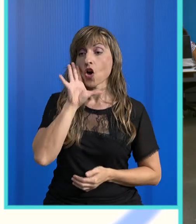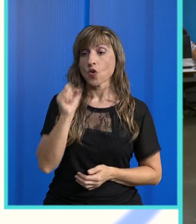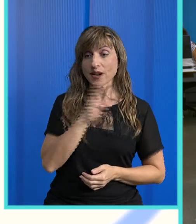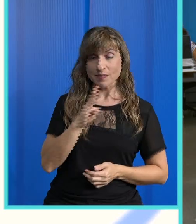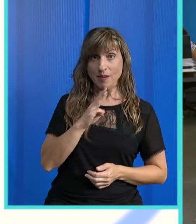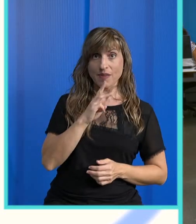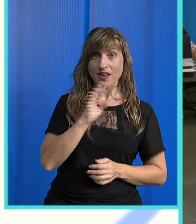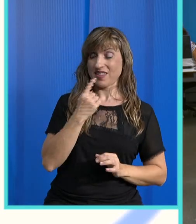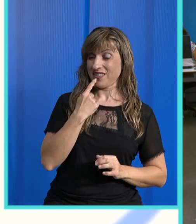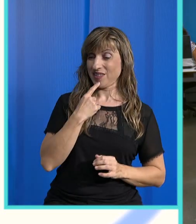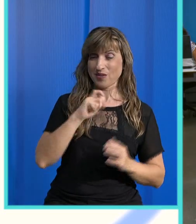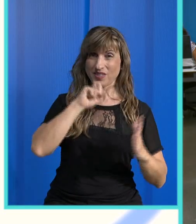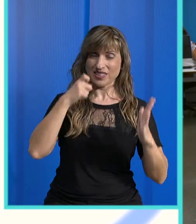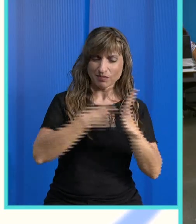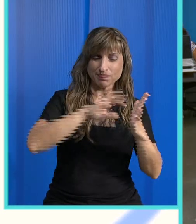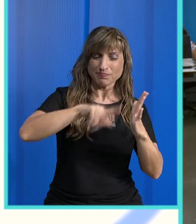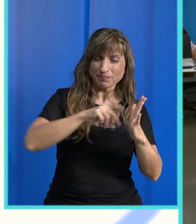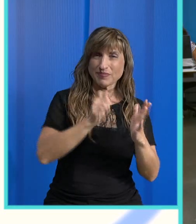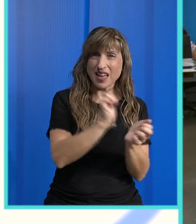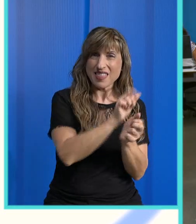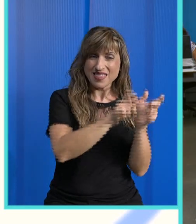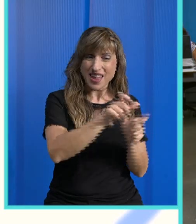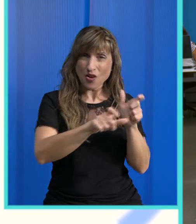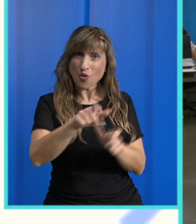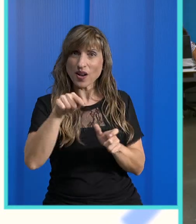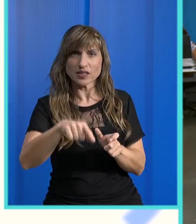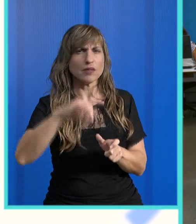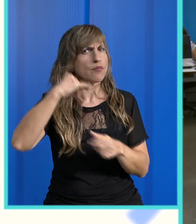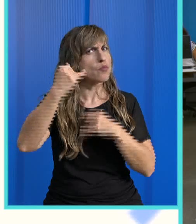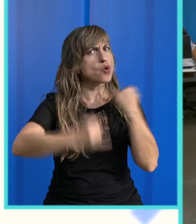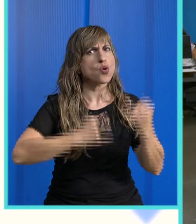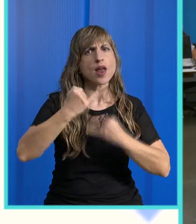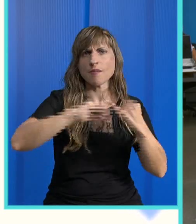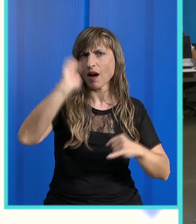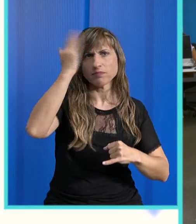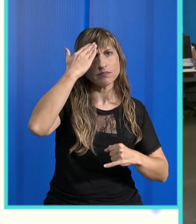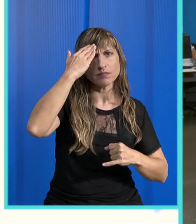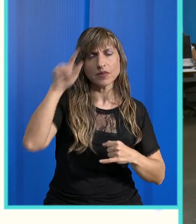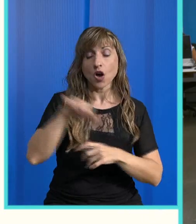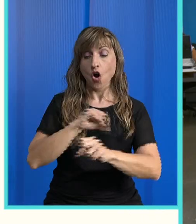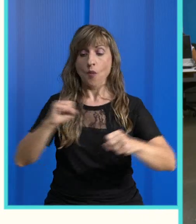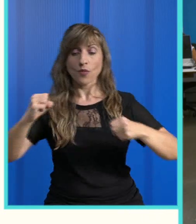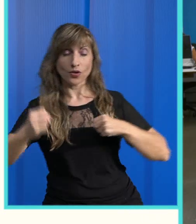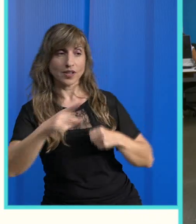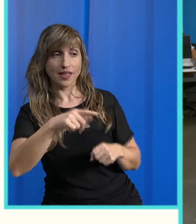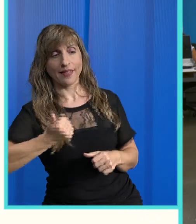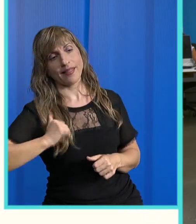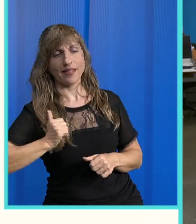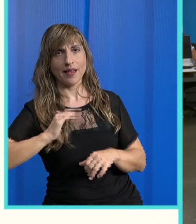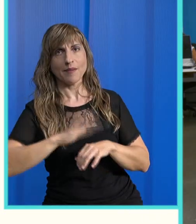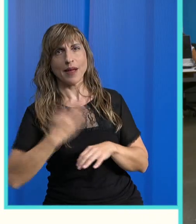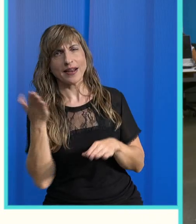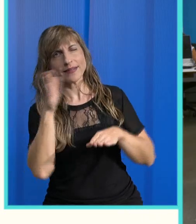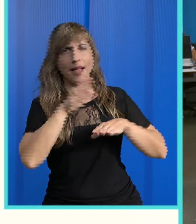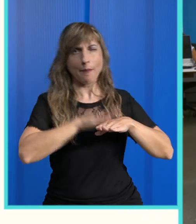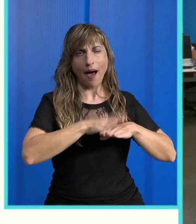assegura que els delinqüents multireincidents són un dels problemes principals de la ciutat l'oposició acusa el govern d'utilitzar això per tapar una mala